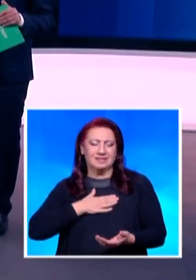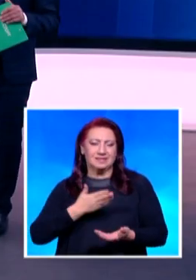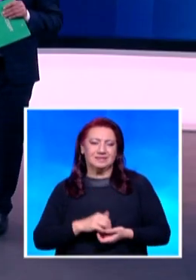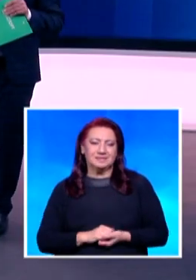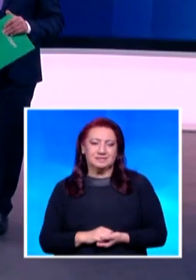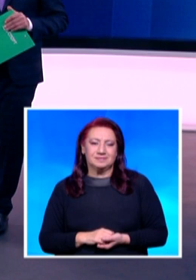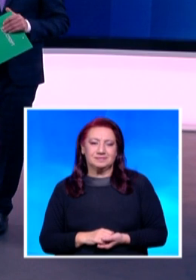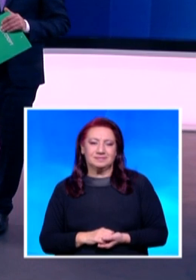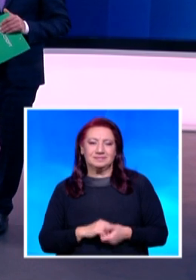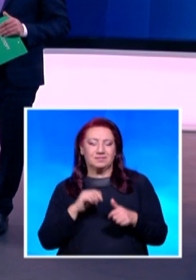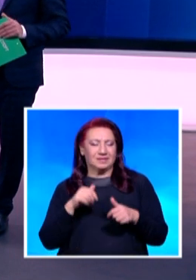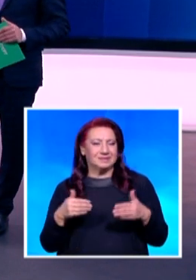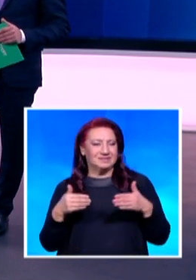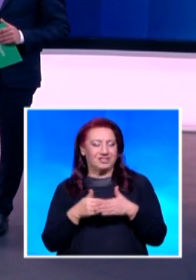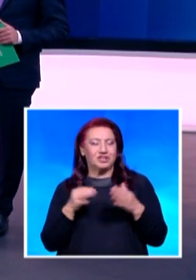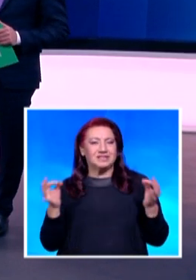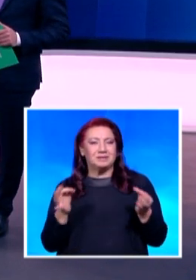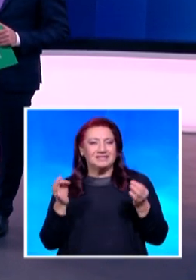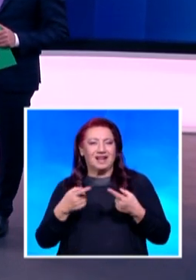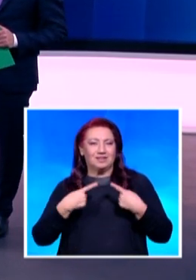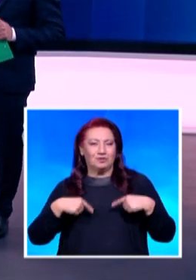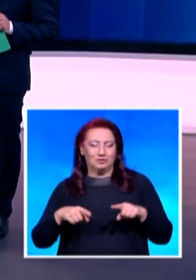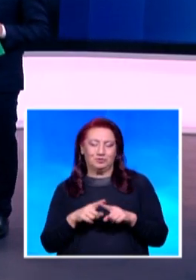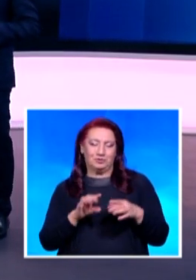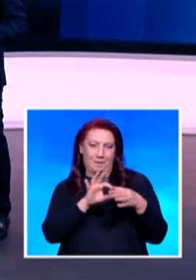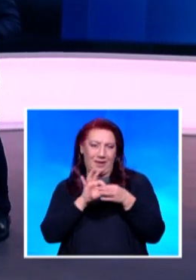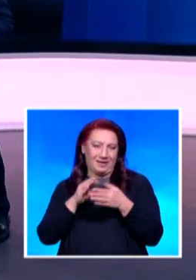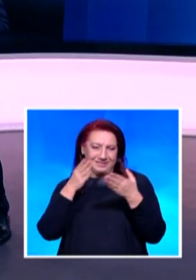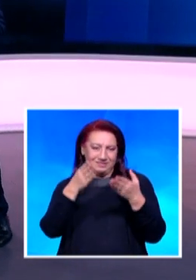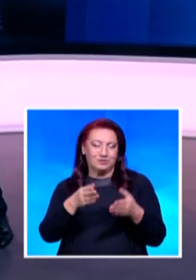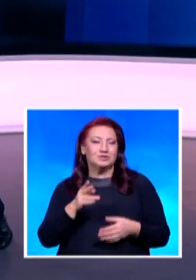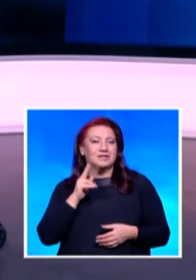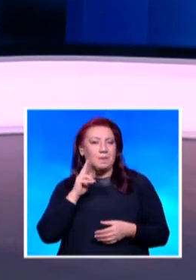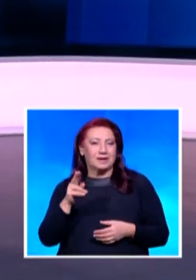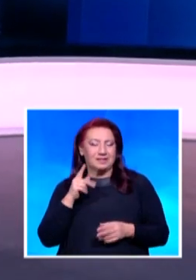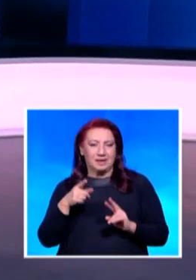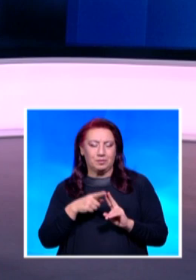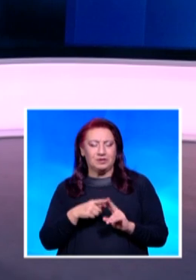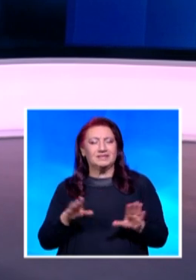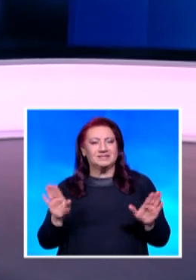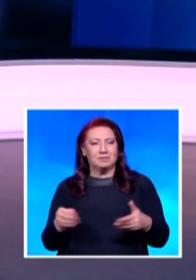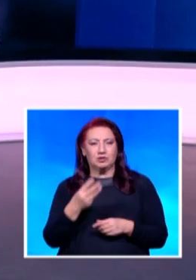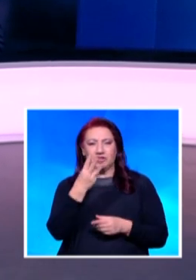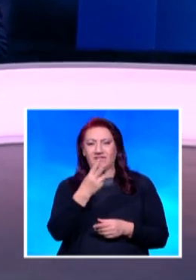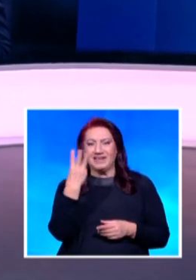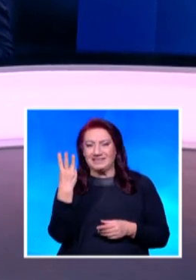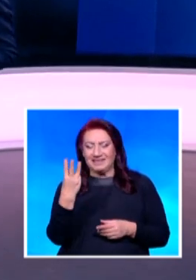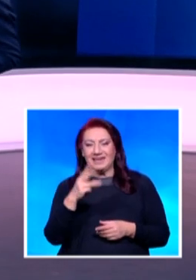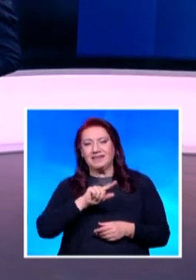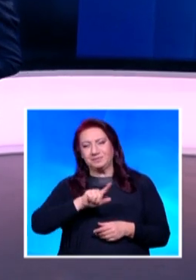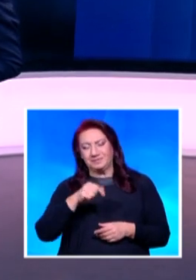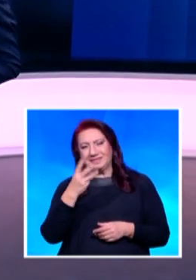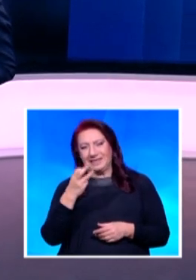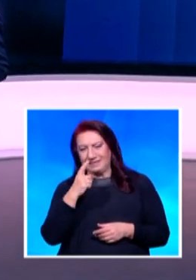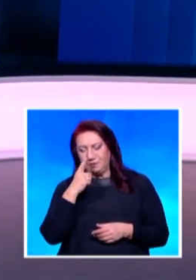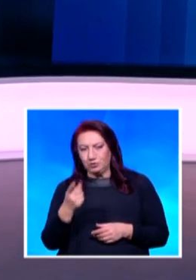Тази вечер пък е специалното ни студио, посветено на битките на братя Пулеви, веднага след късната емисия с начало 23 часа и 30 минути. А специален